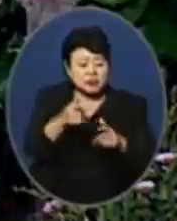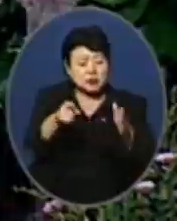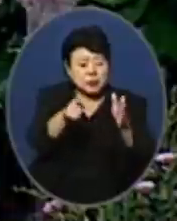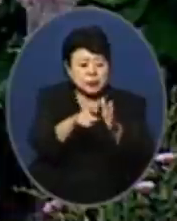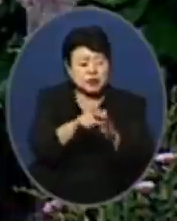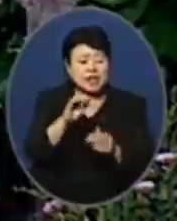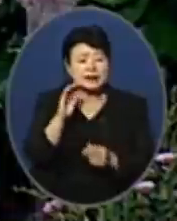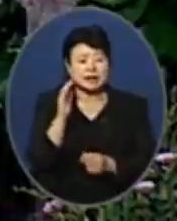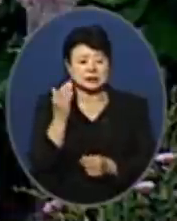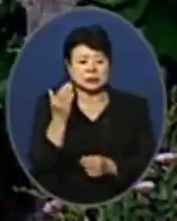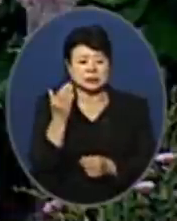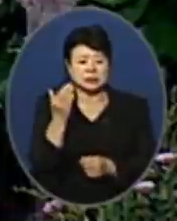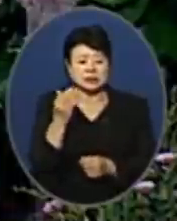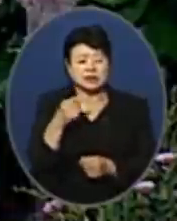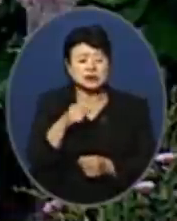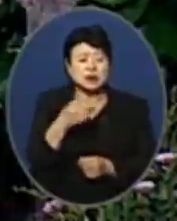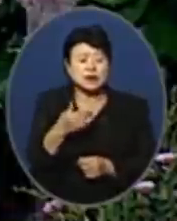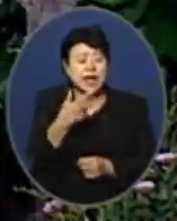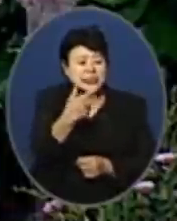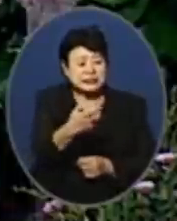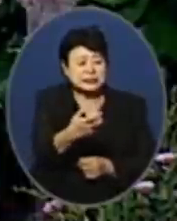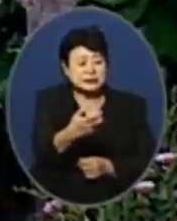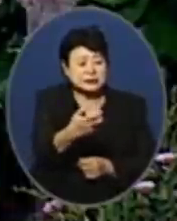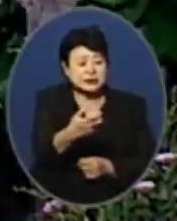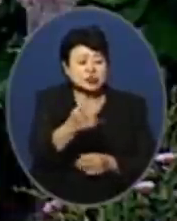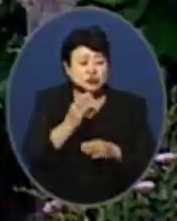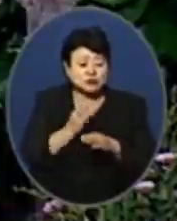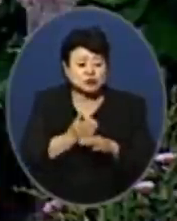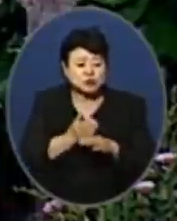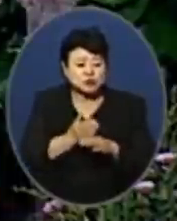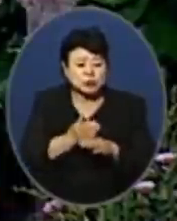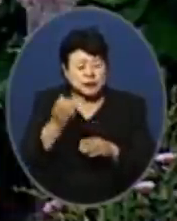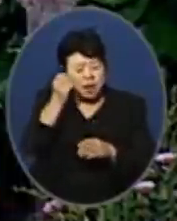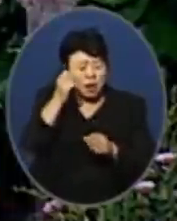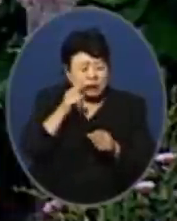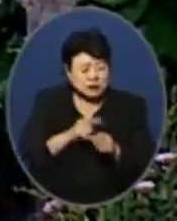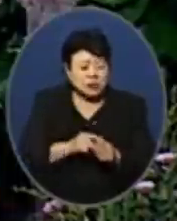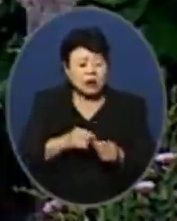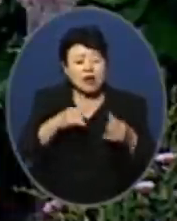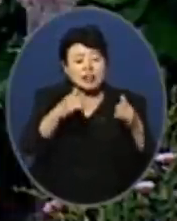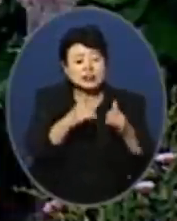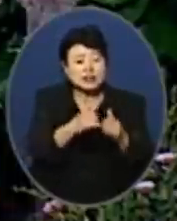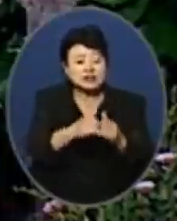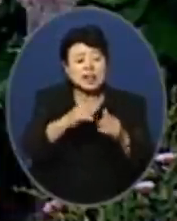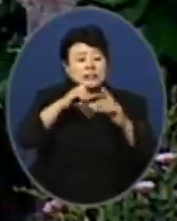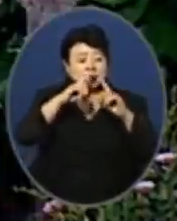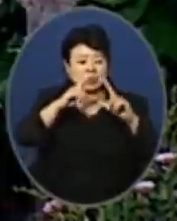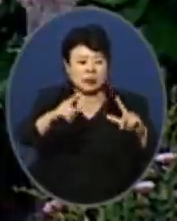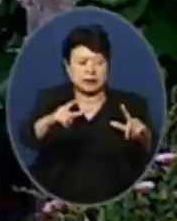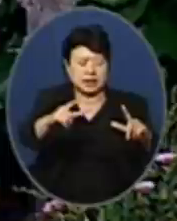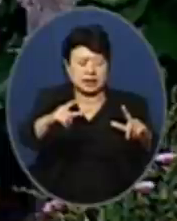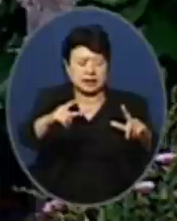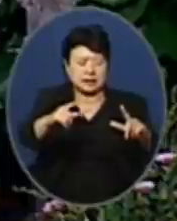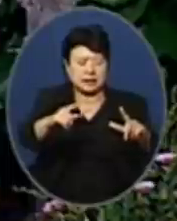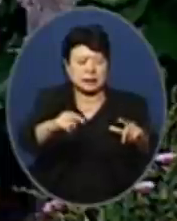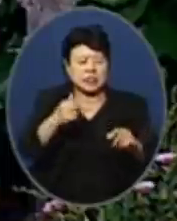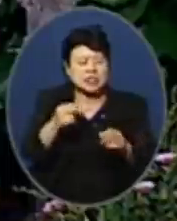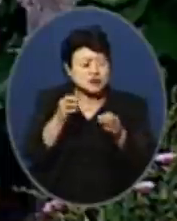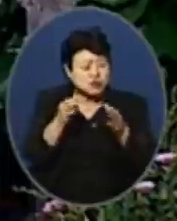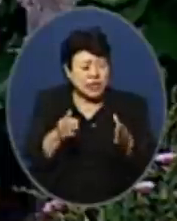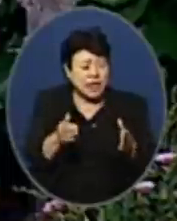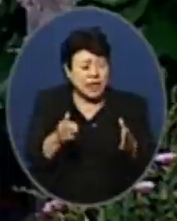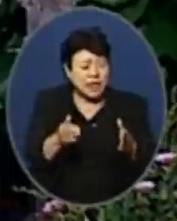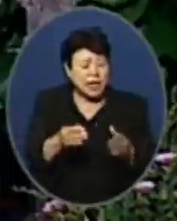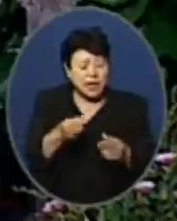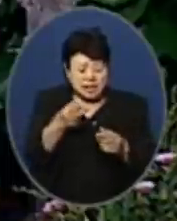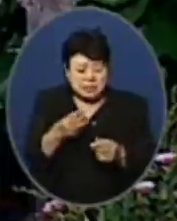믿게 된 그는 1970년 중반 영적 전쟁을 선언합니다. 일주일에